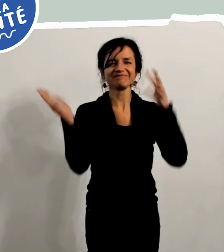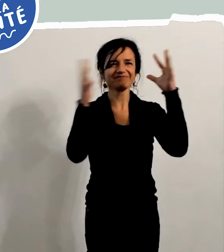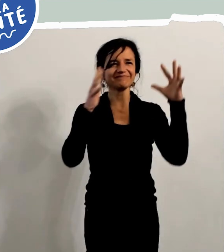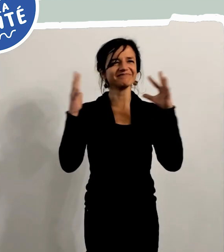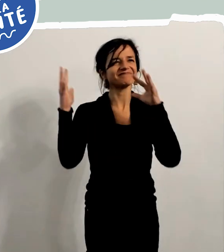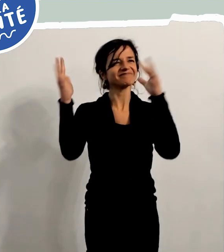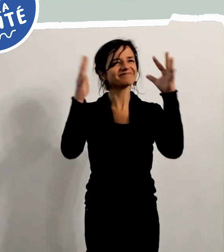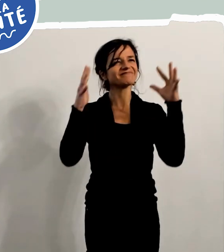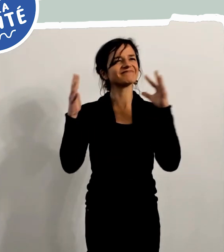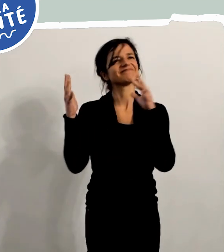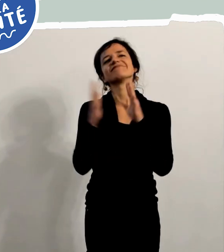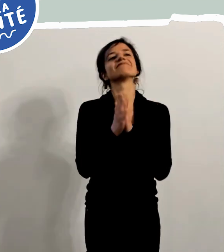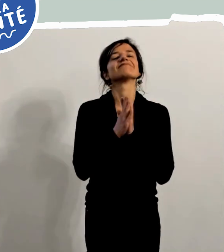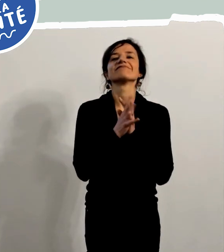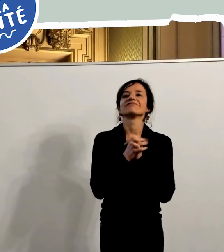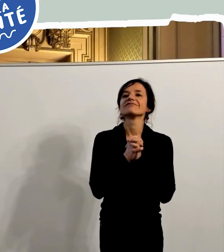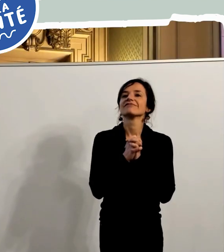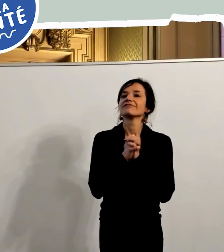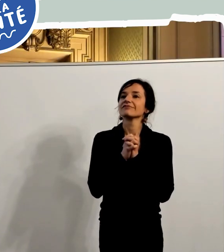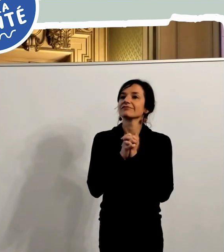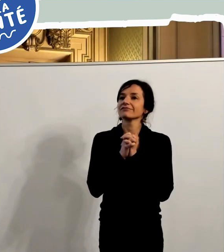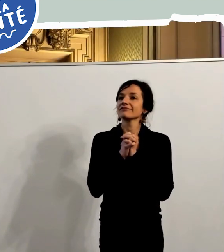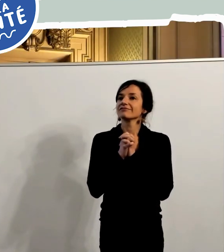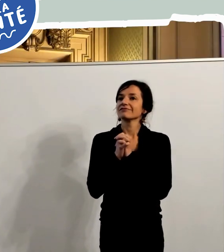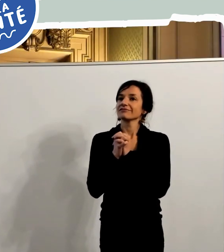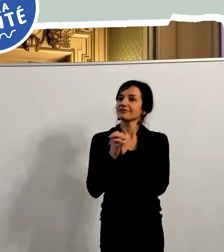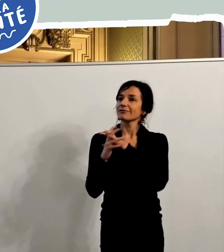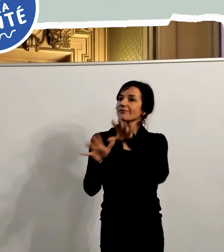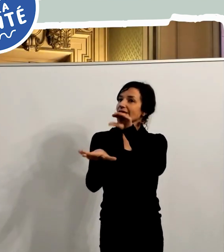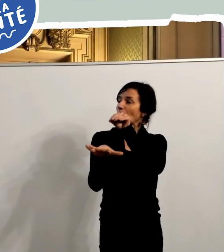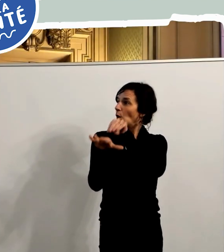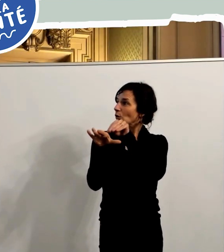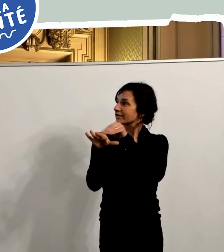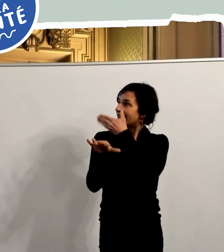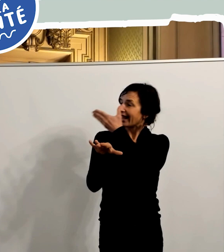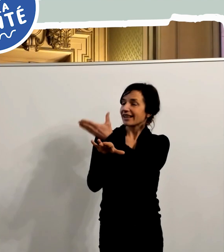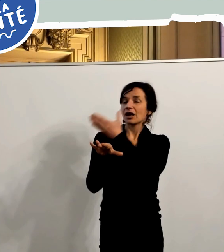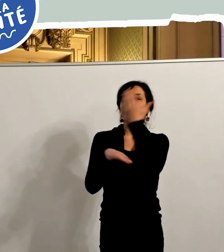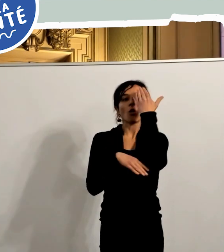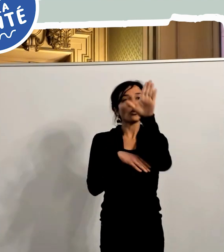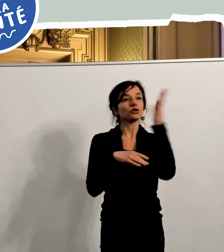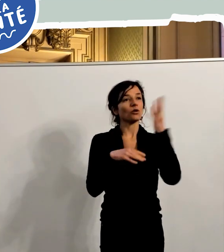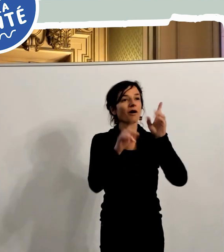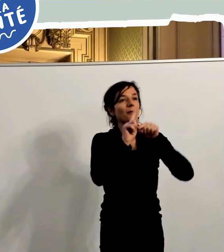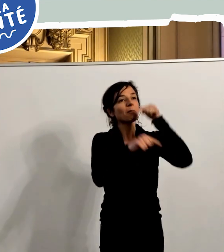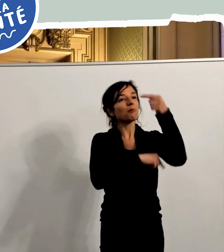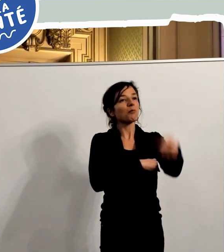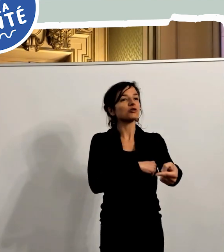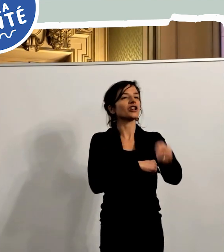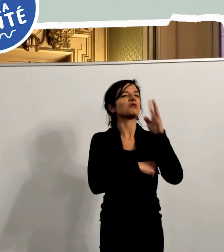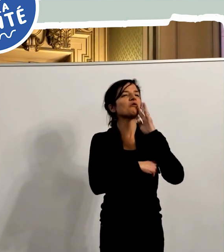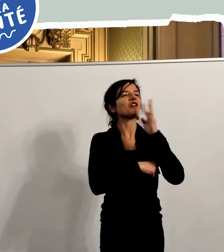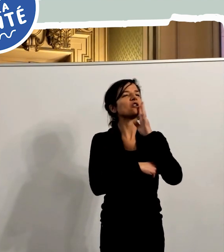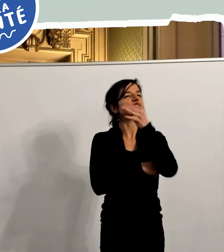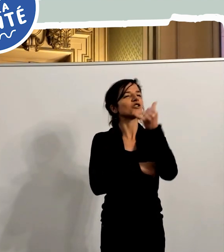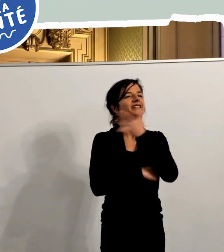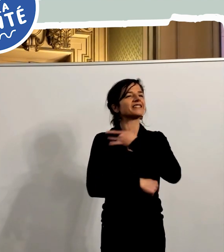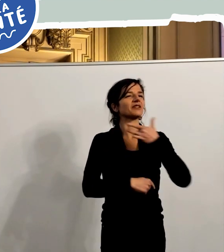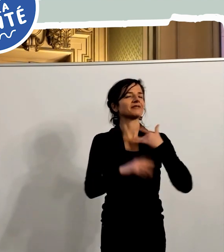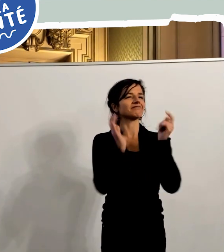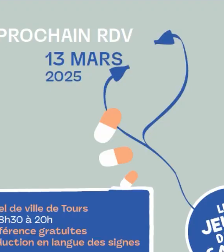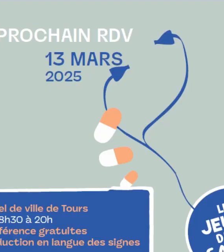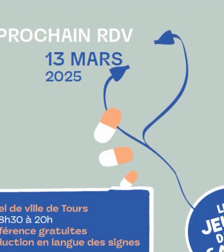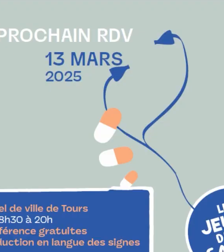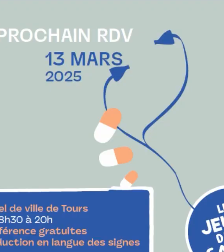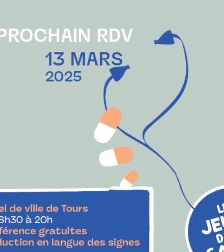Et ces conseils pratiques aussi pour nous, pour qu'on puisse agir au quotidien. La prochaine conférence des Jeudis de la Santé, c'est le 13 mars